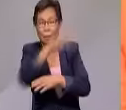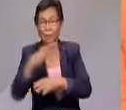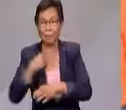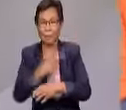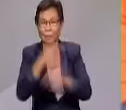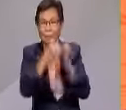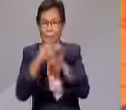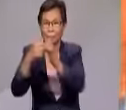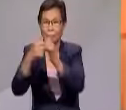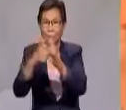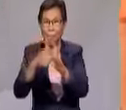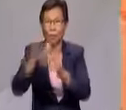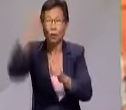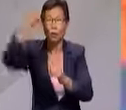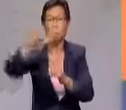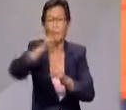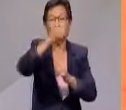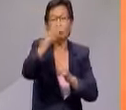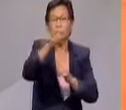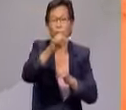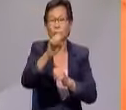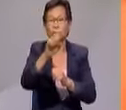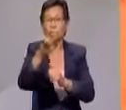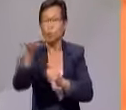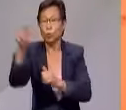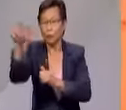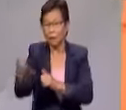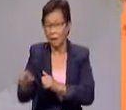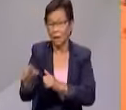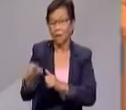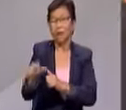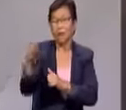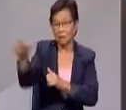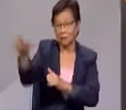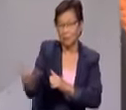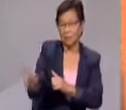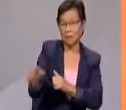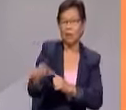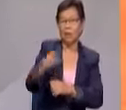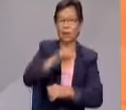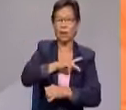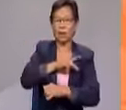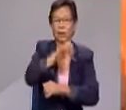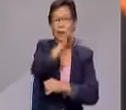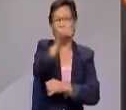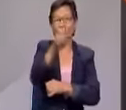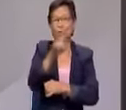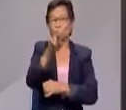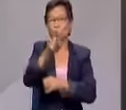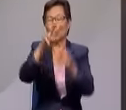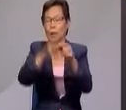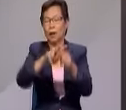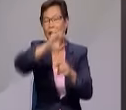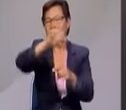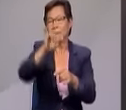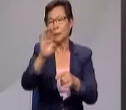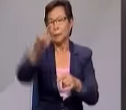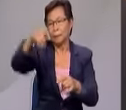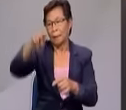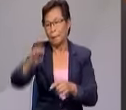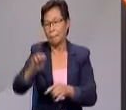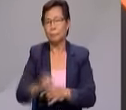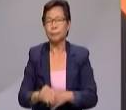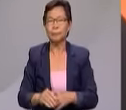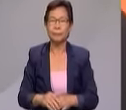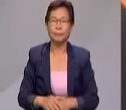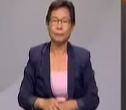kita bersama Tuan Samsul Ma'arif bin Haji Sabani yang merupakan Ketua Zon Kelang bagi JBPM Selangor. Assalamualaikum, Tuan. Waalaikumsalam. Ya, terima kasih pihak RTM